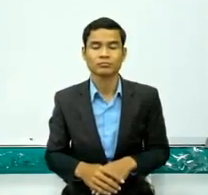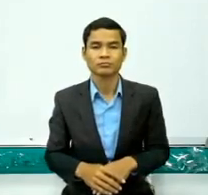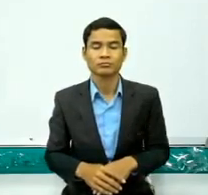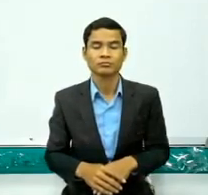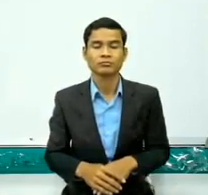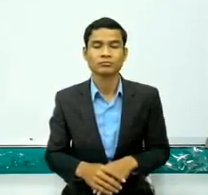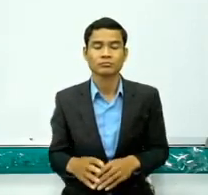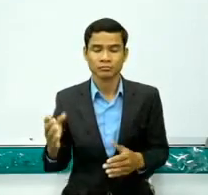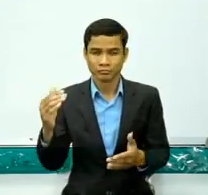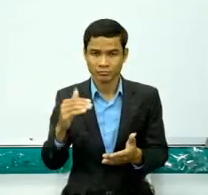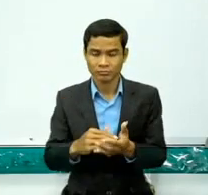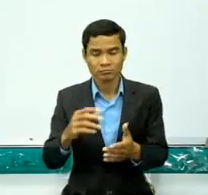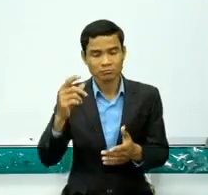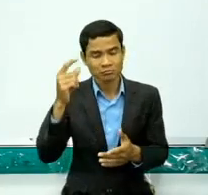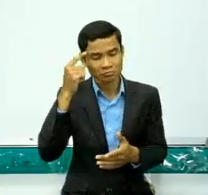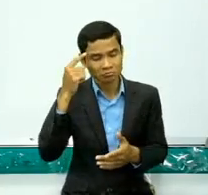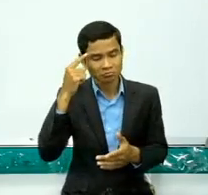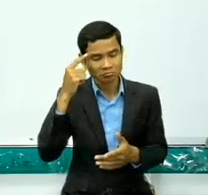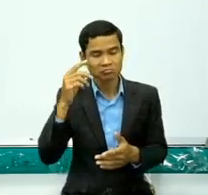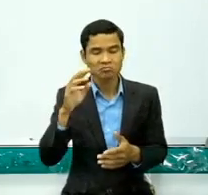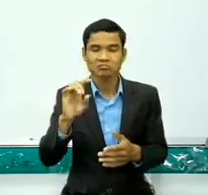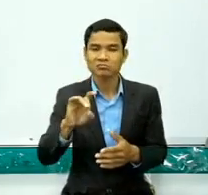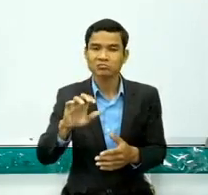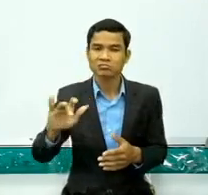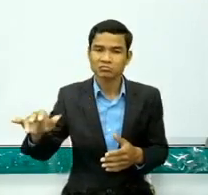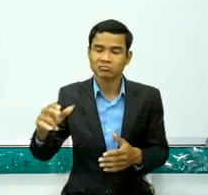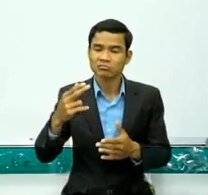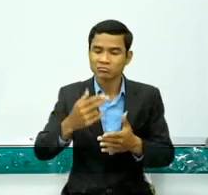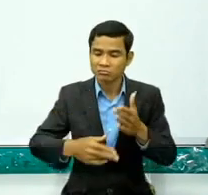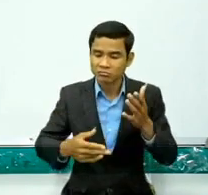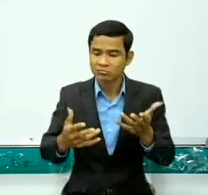ចាកូនគិតបន្តិចមើលកូនតើជឿមានអក្សរអ្វីខ្លះ